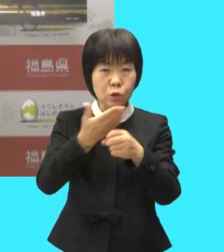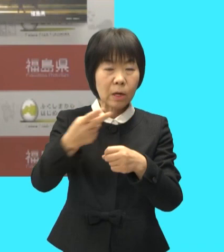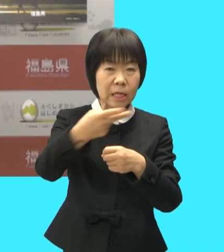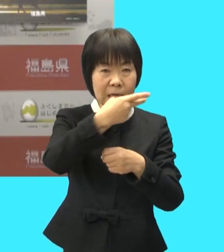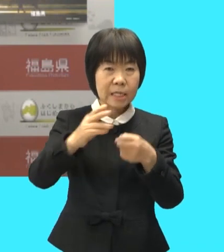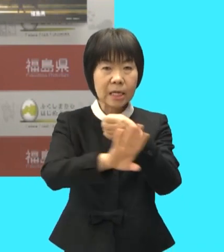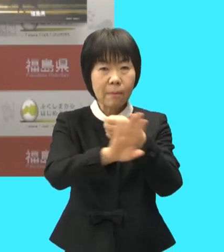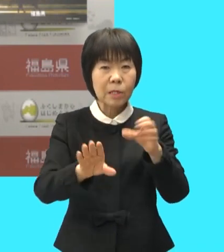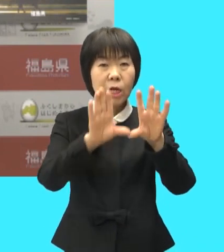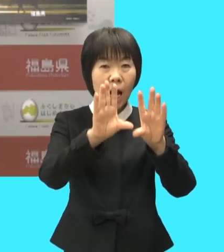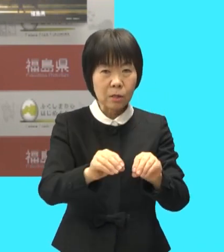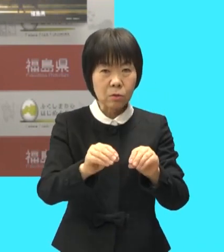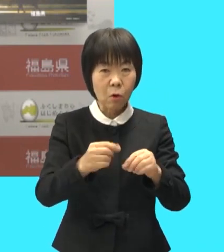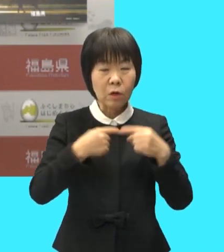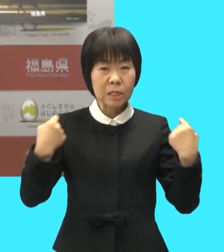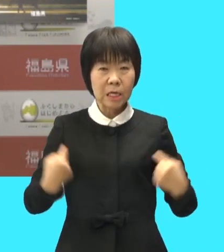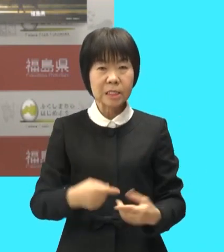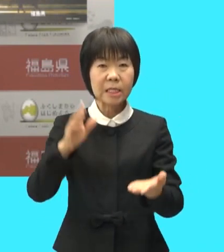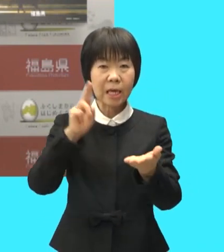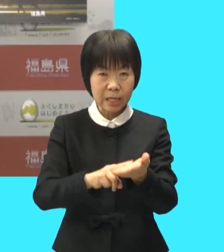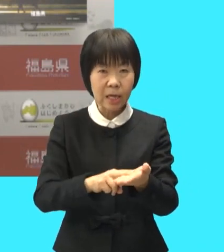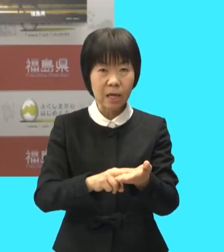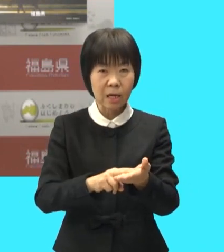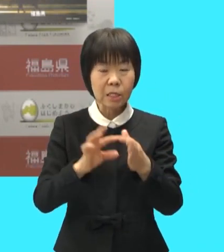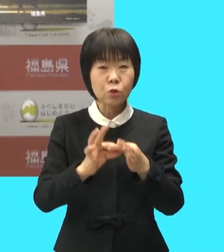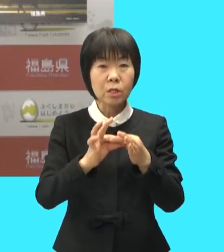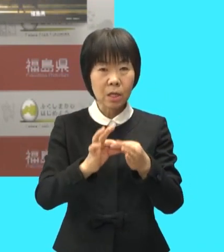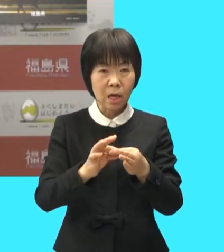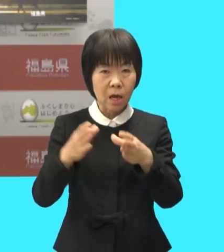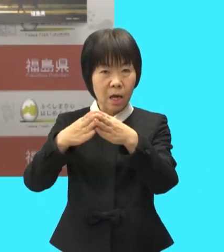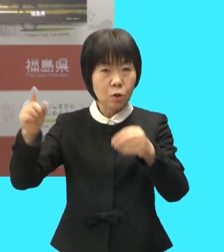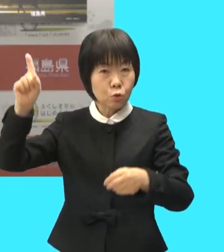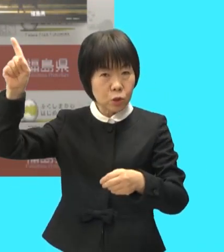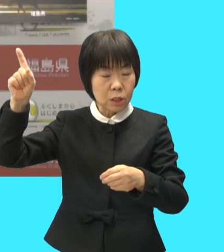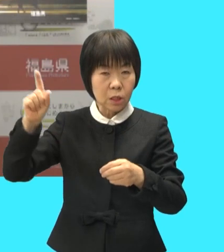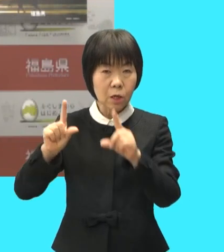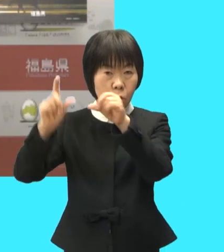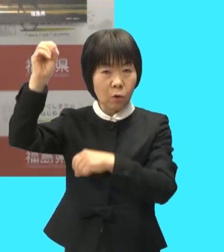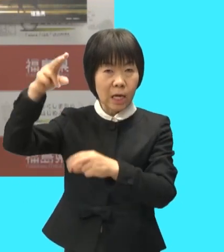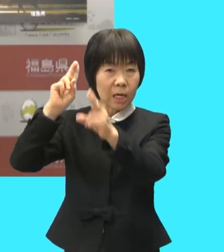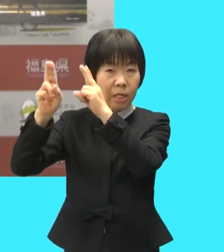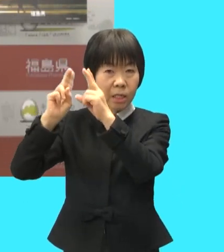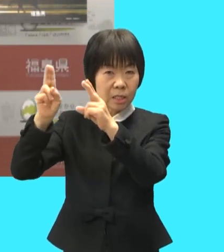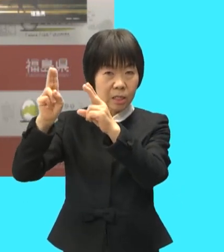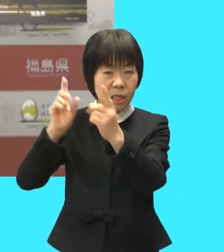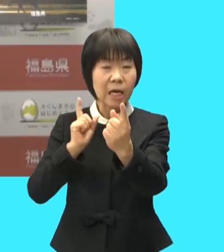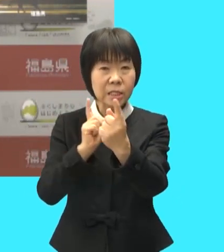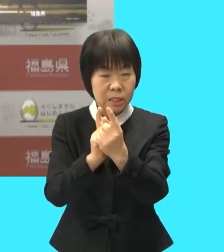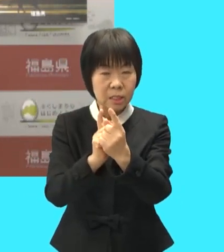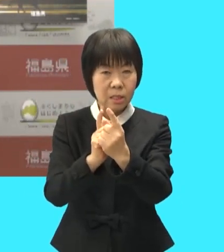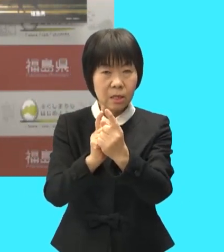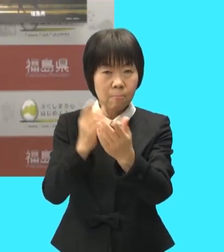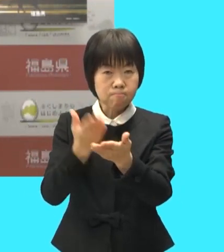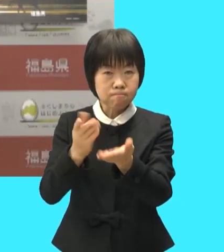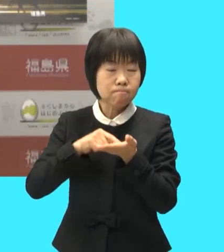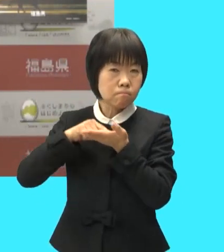発廃炉の正式決定などについて、国および東京電力に対し強